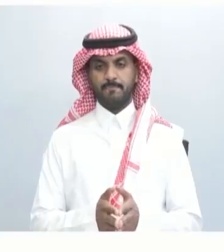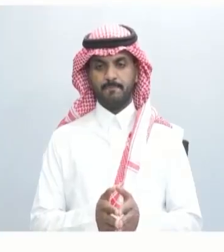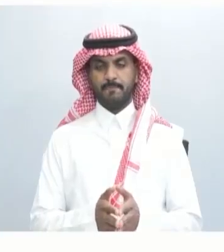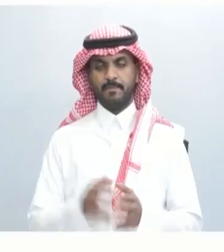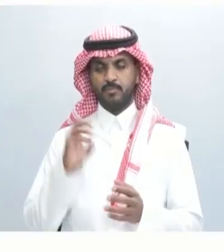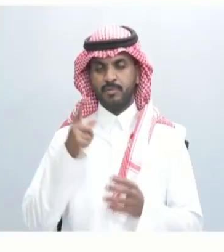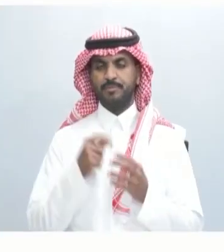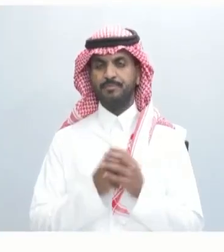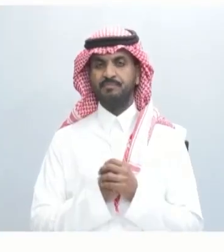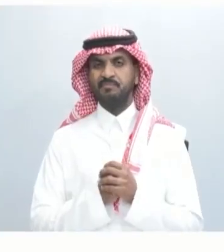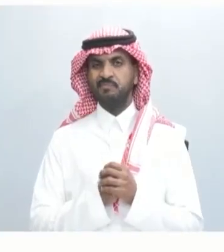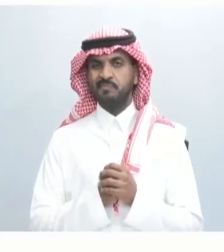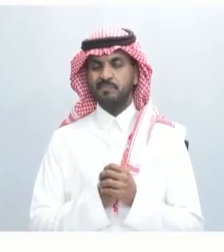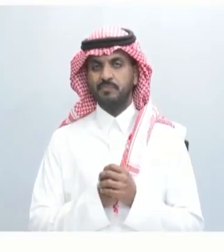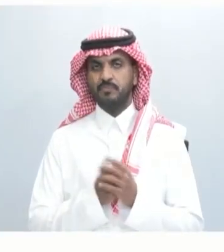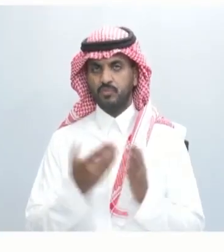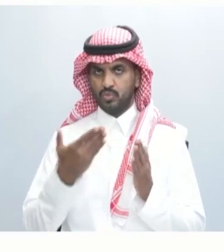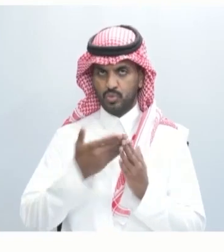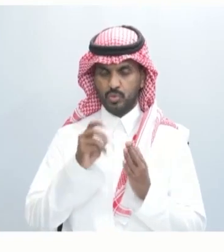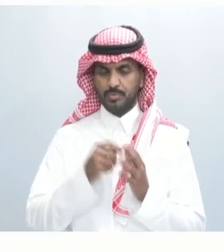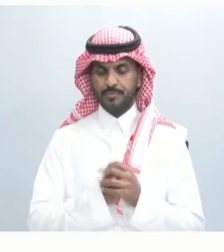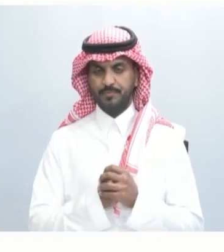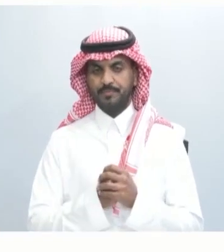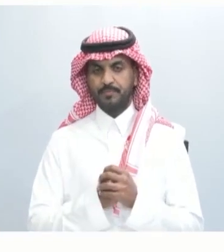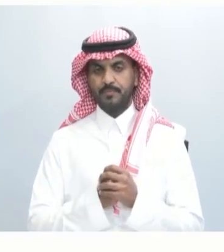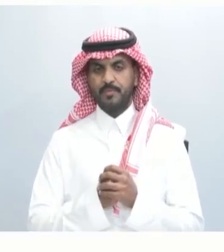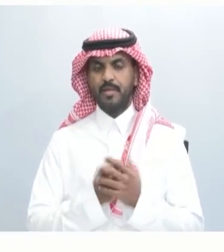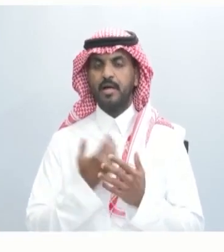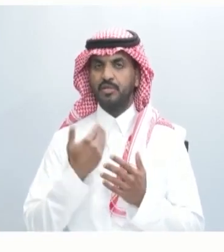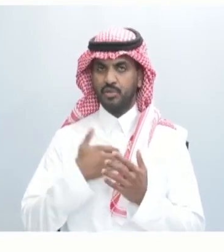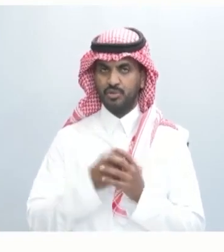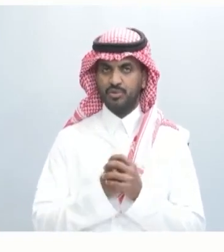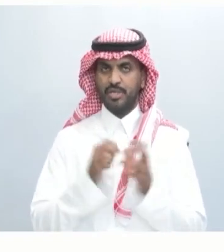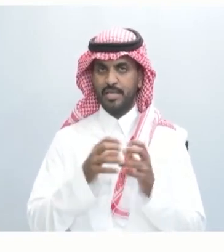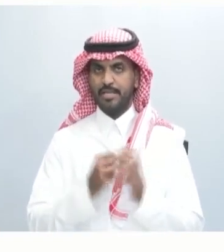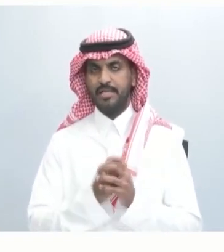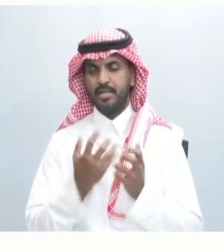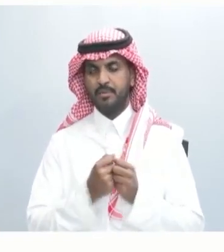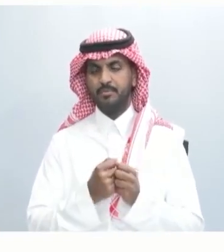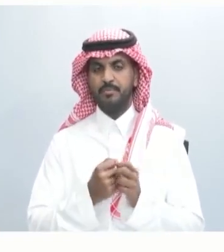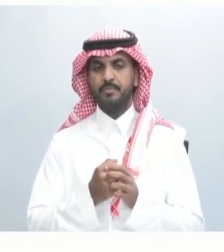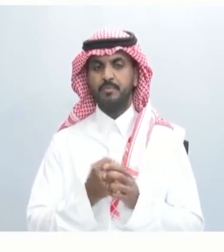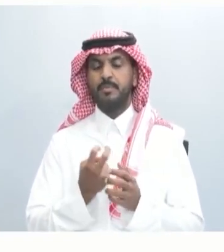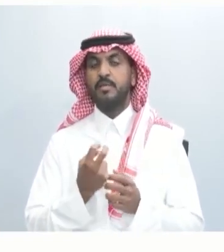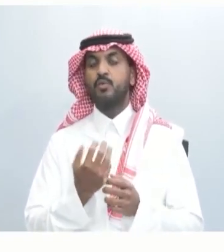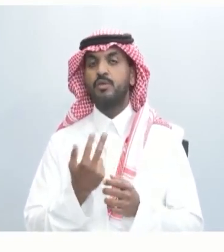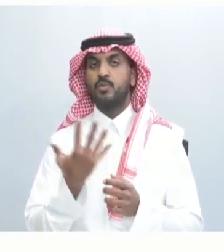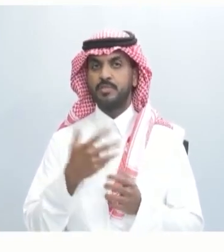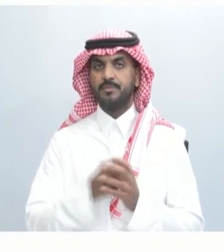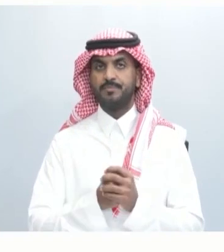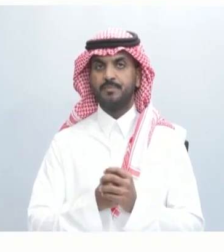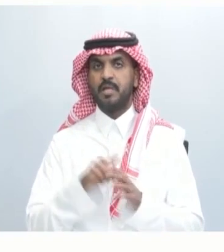هاي مبدعين صارت الاجابه بارك الله فيكم اذا احتاج ان اقوم بتحليل العدد 252 الى